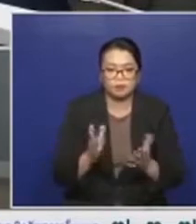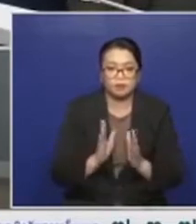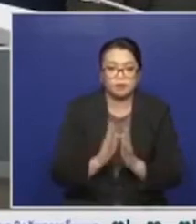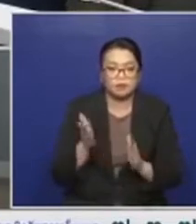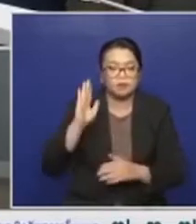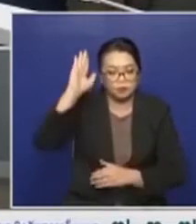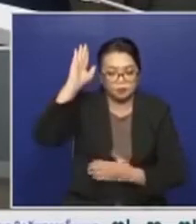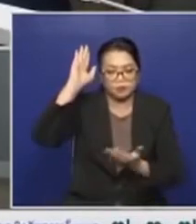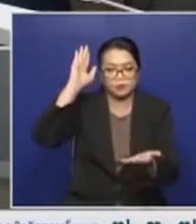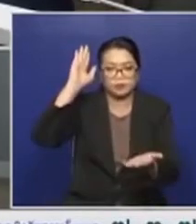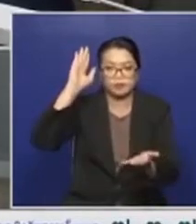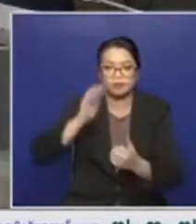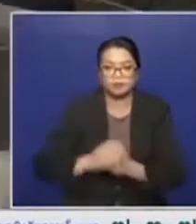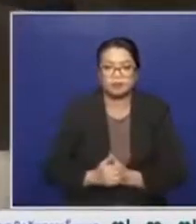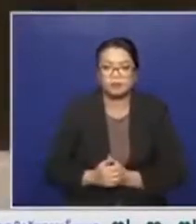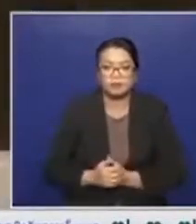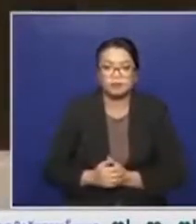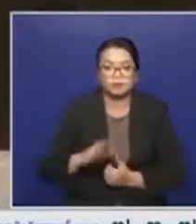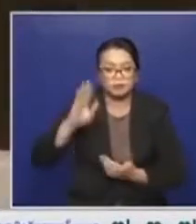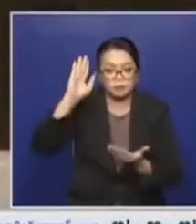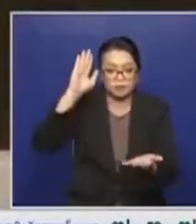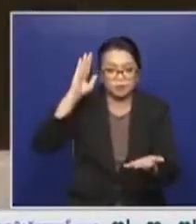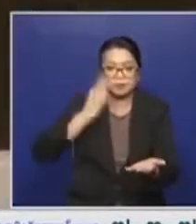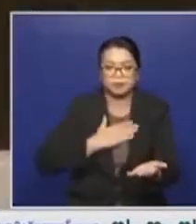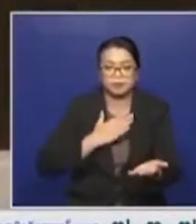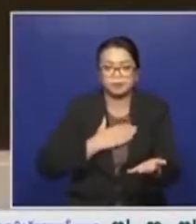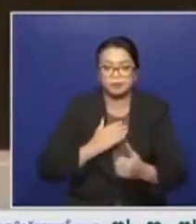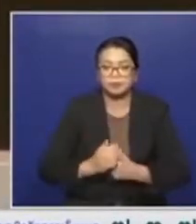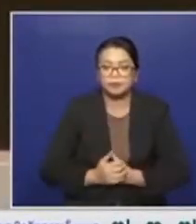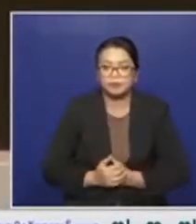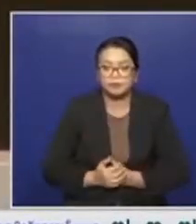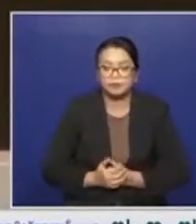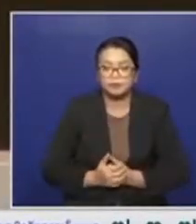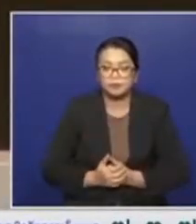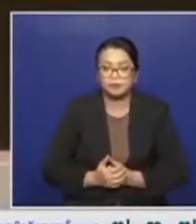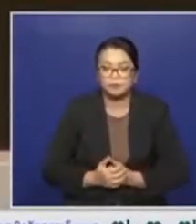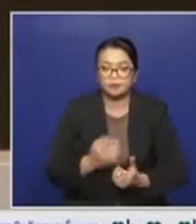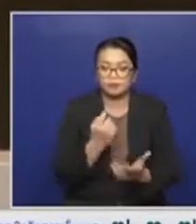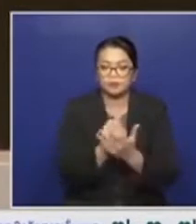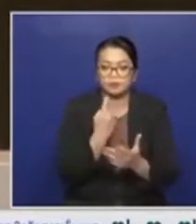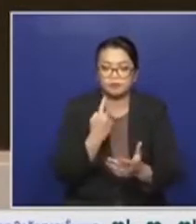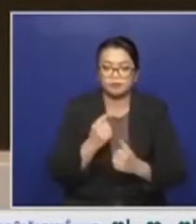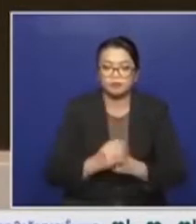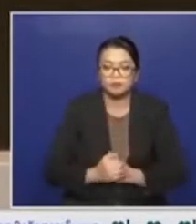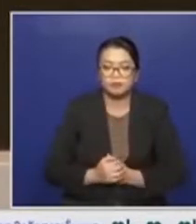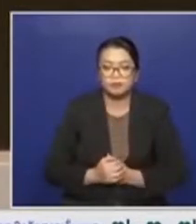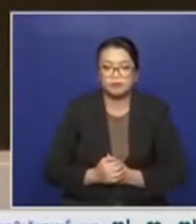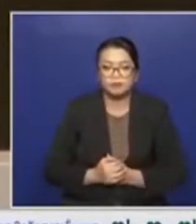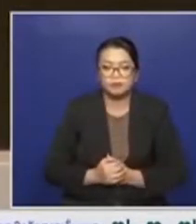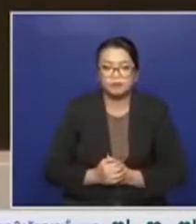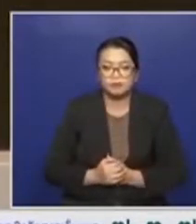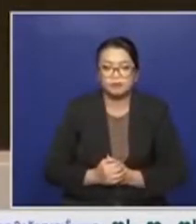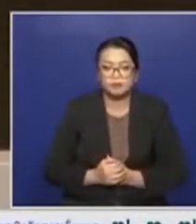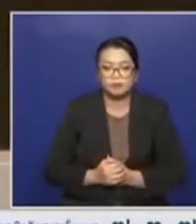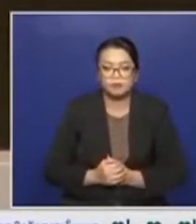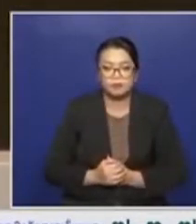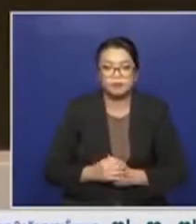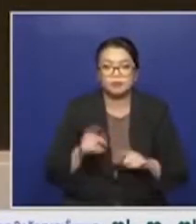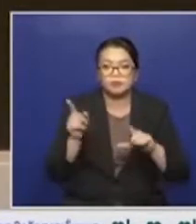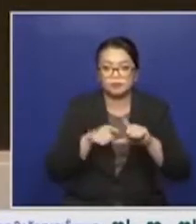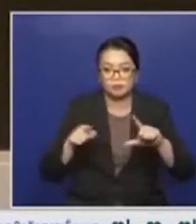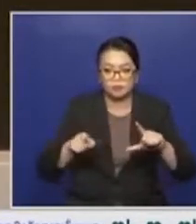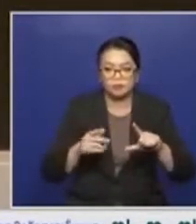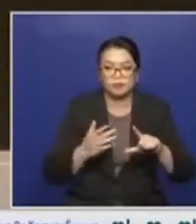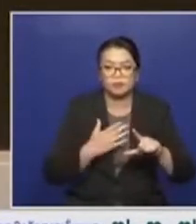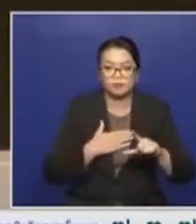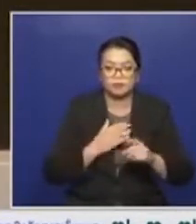ขอบคุณธรรมจันทร์คำครับผู้แทนราษฎรเชื่อชื่อภาพก้าวไปใน